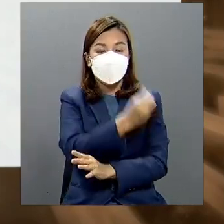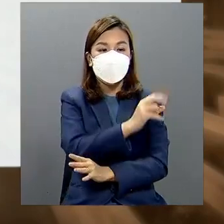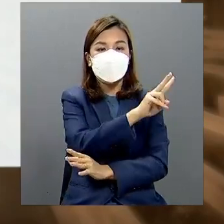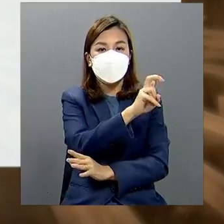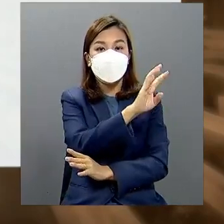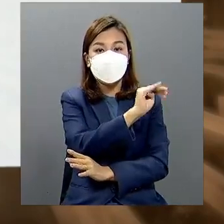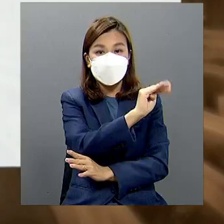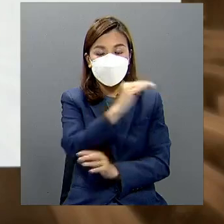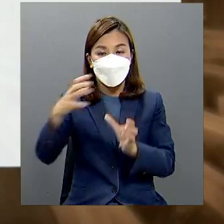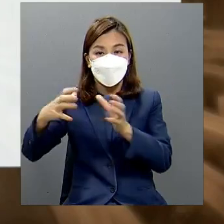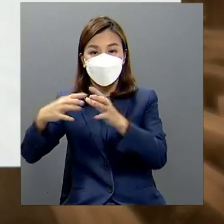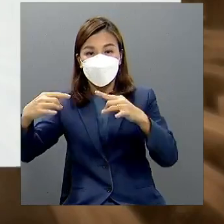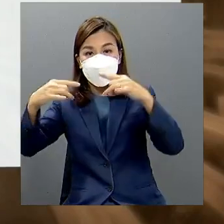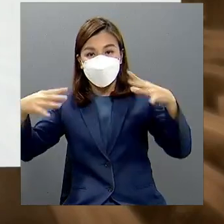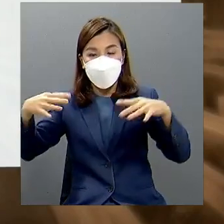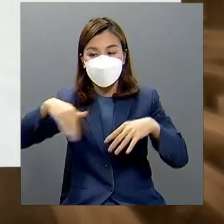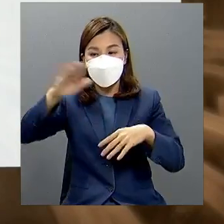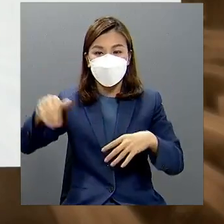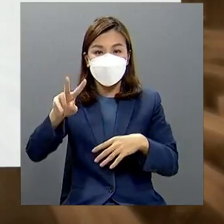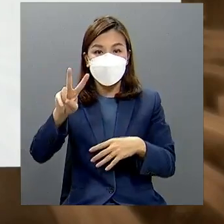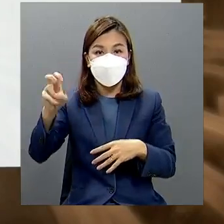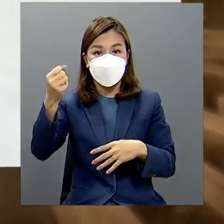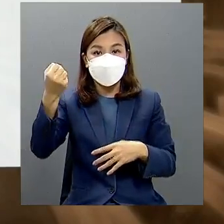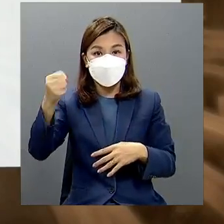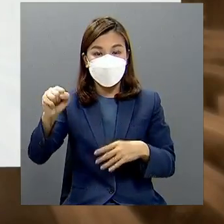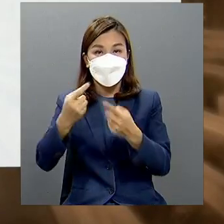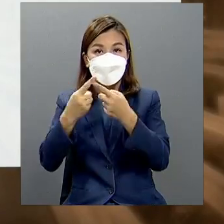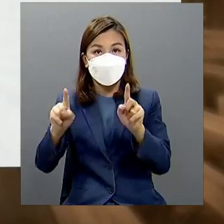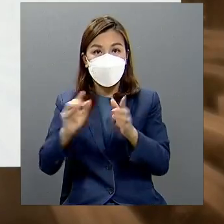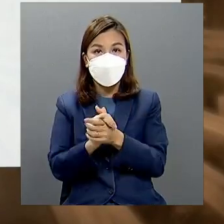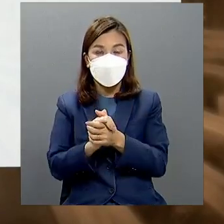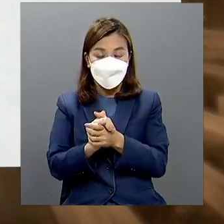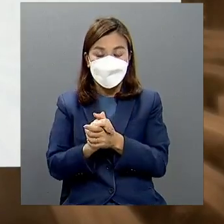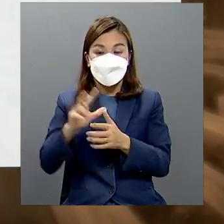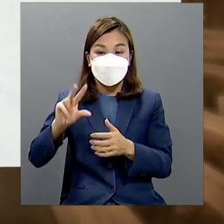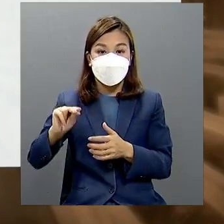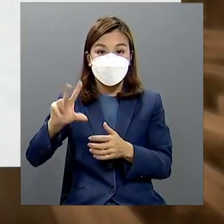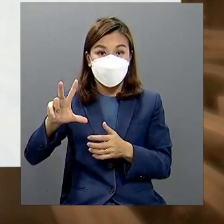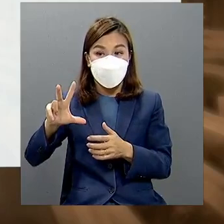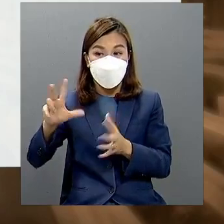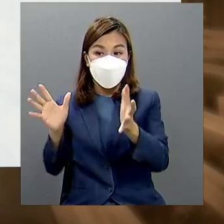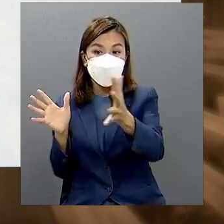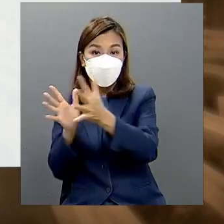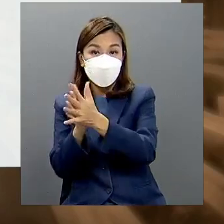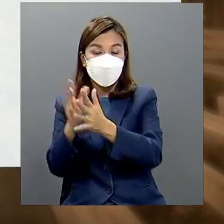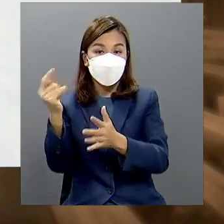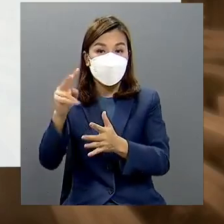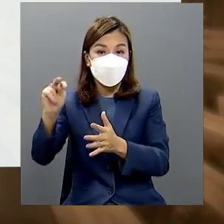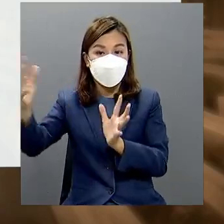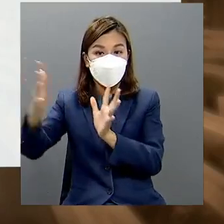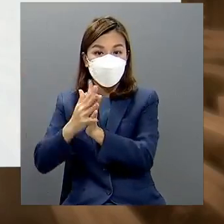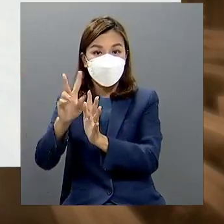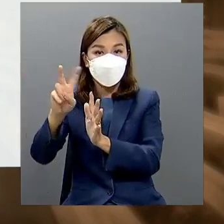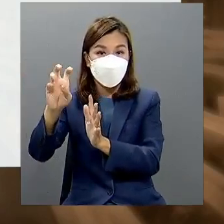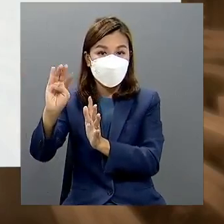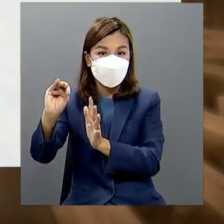านมี210เสียงนะคะแต่ว่าหากรวมอีก35เสียงของผู้กองธรรมนัสกับกลุ่ม16ก็จะเป็น245นี่แหละค่ะ